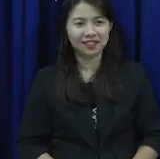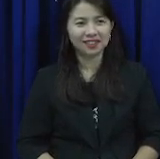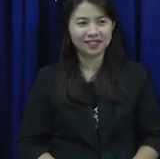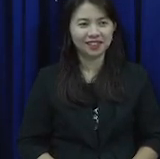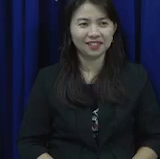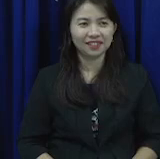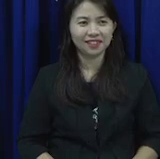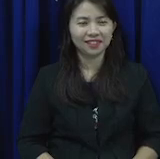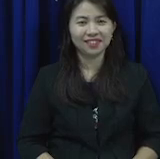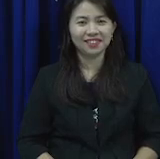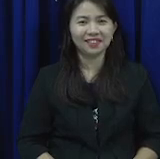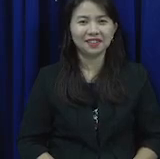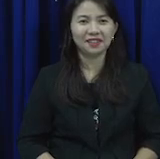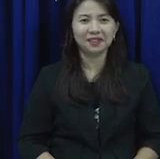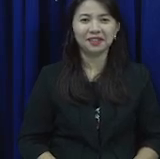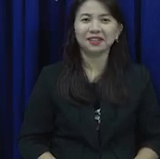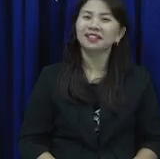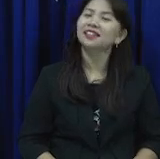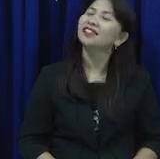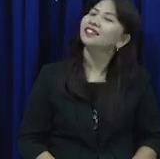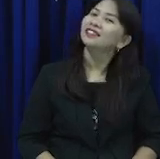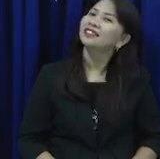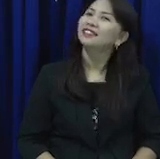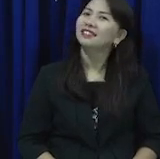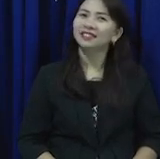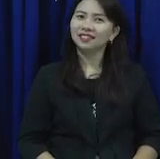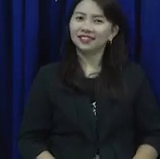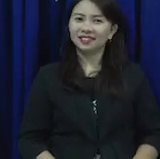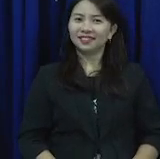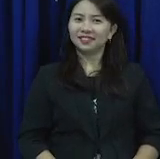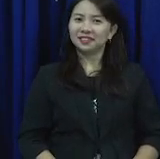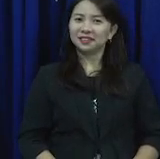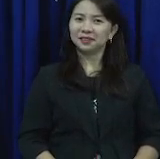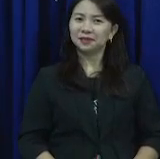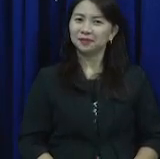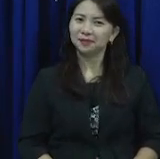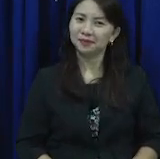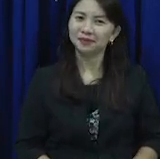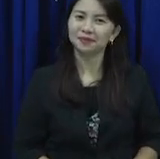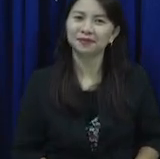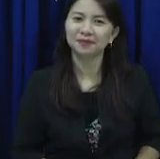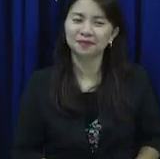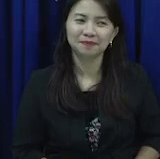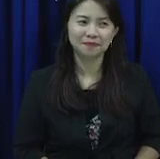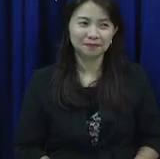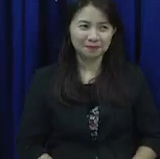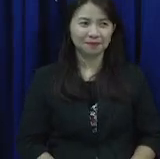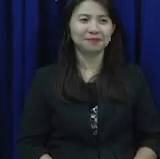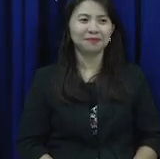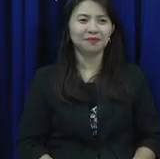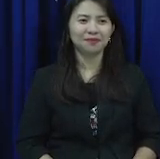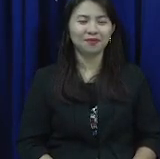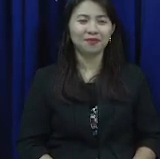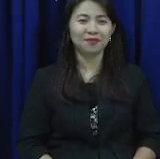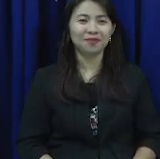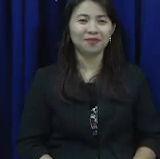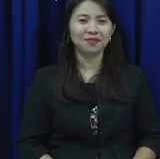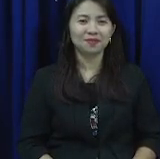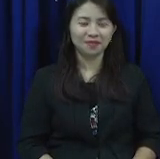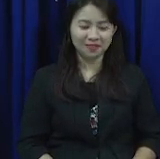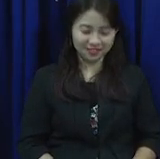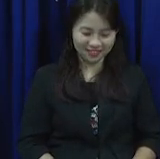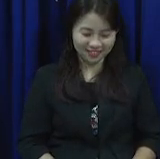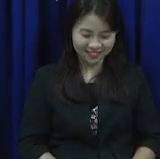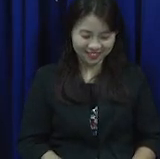Shering for Christ kaya bayad ka muna 100 saka 200 pwede na yan oh yan ang pinaka